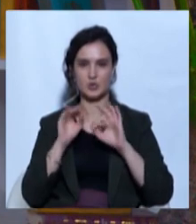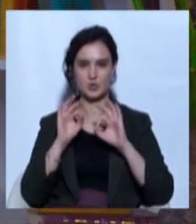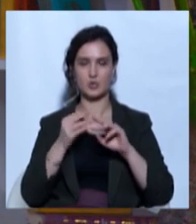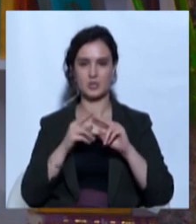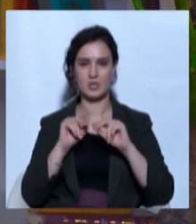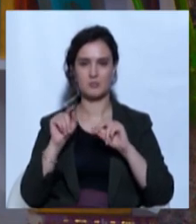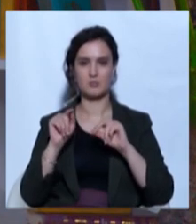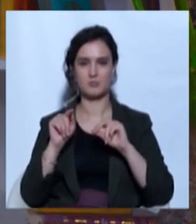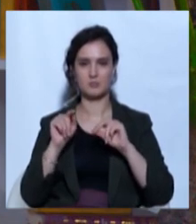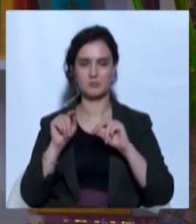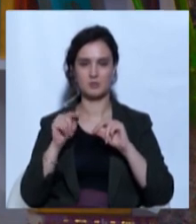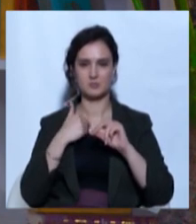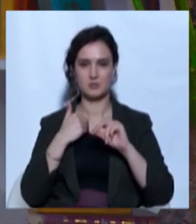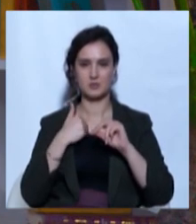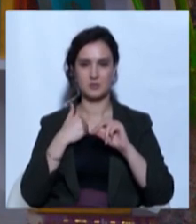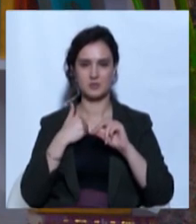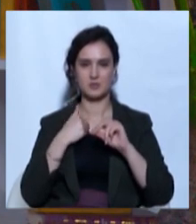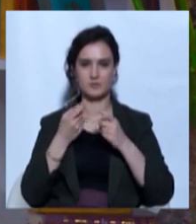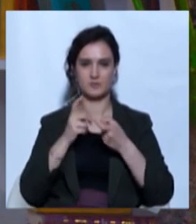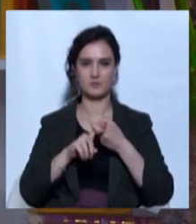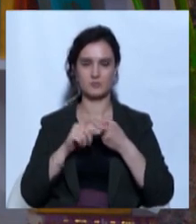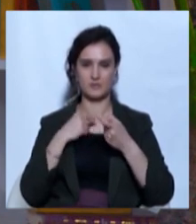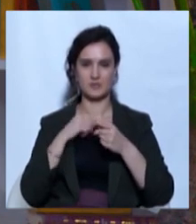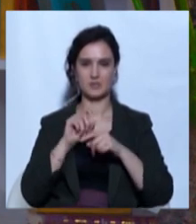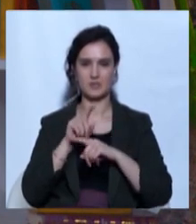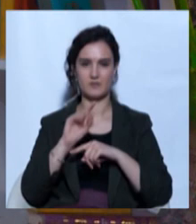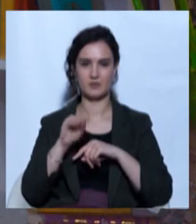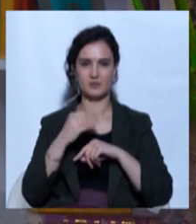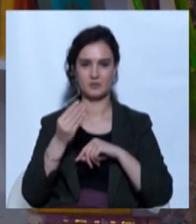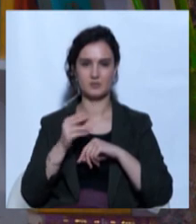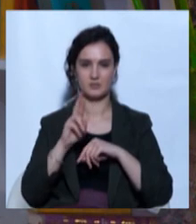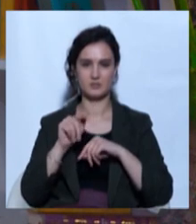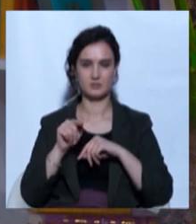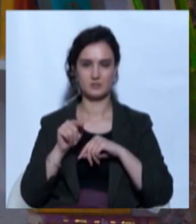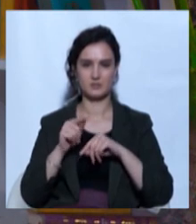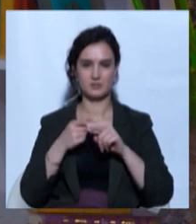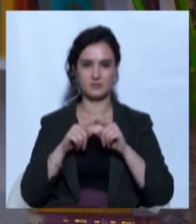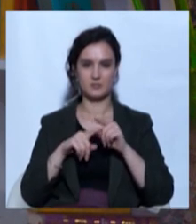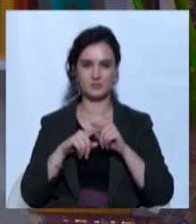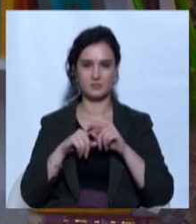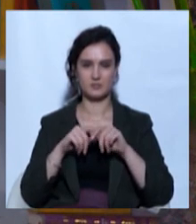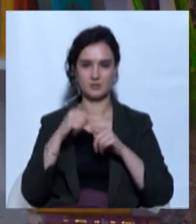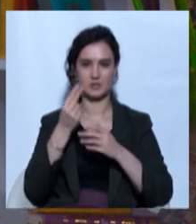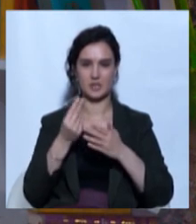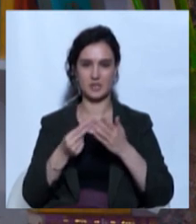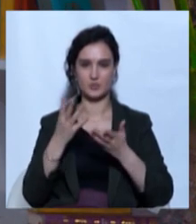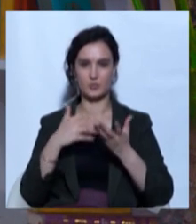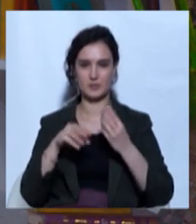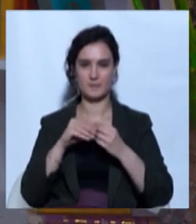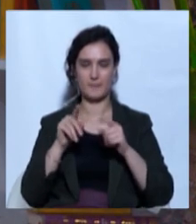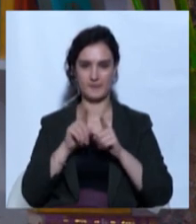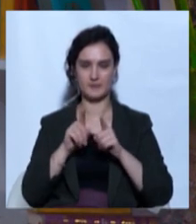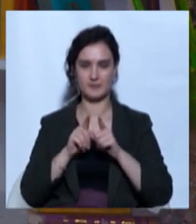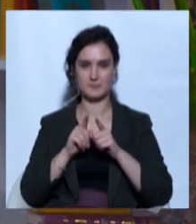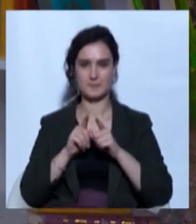ამ ნაგებობას მინდა მოვაბა ჩვენი დავალება და ეგება დახატოთ